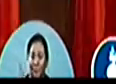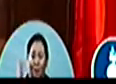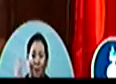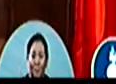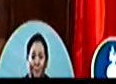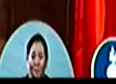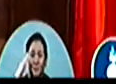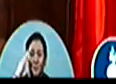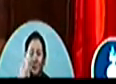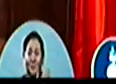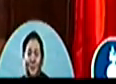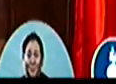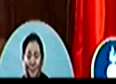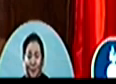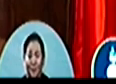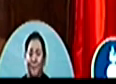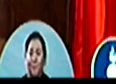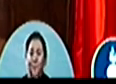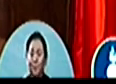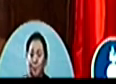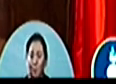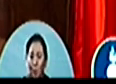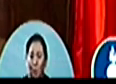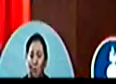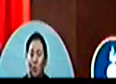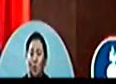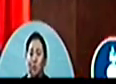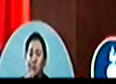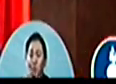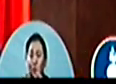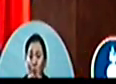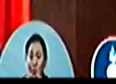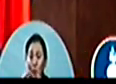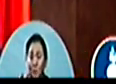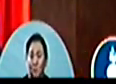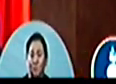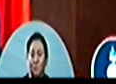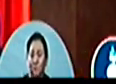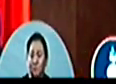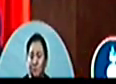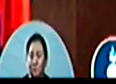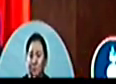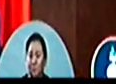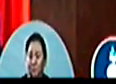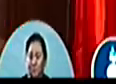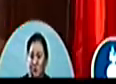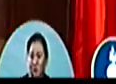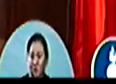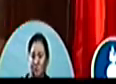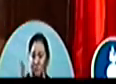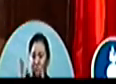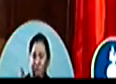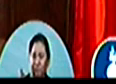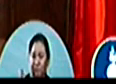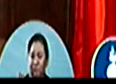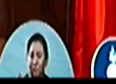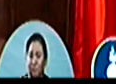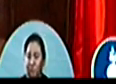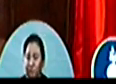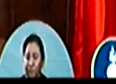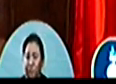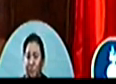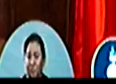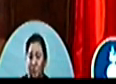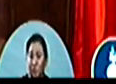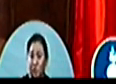газар, одоо тэгэл энэ прокурор, шүүх, тийм ээ, тэрнүүдийн эрхийн газар бүгд иргэнд үйлчилдэг төрийн одоо институтуд байх хэрэгтэй